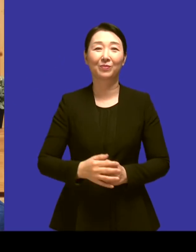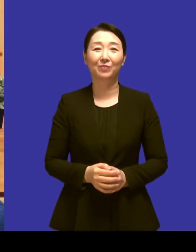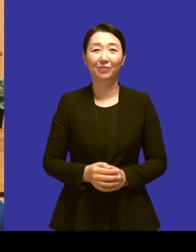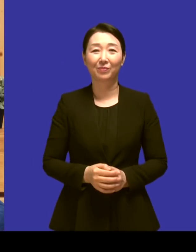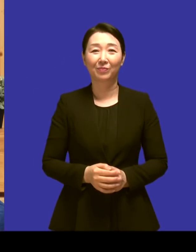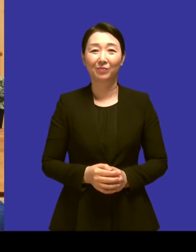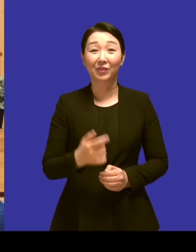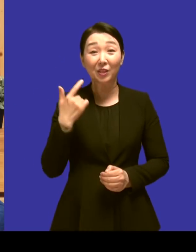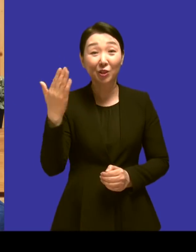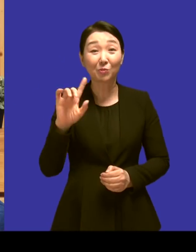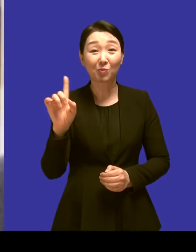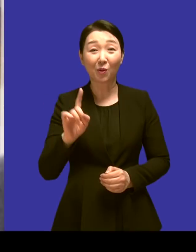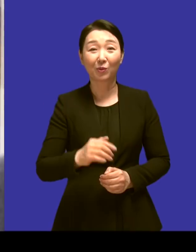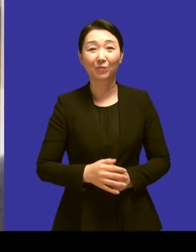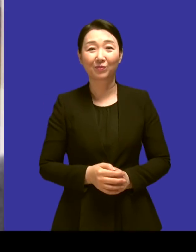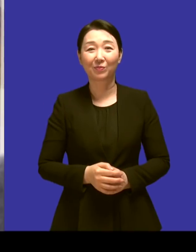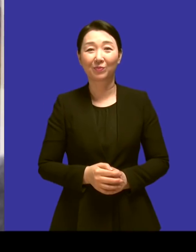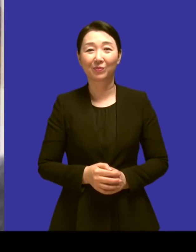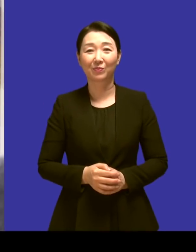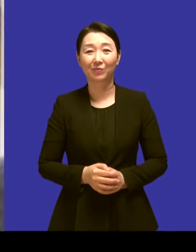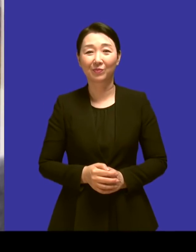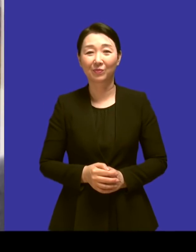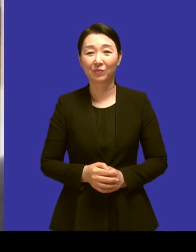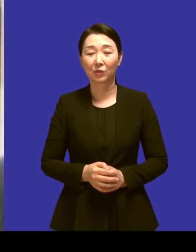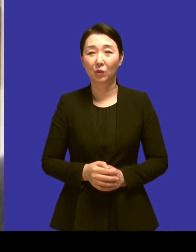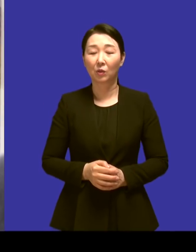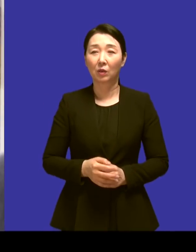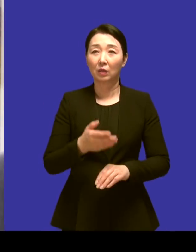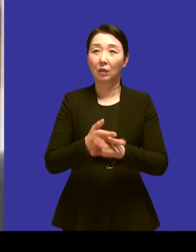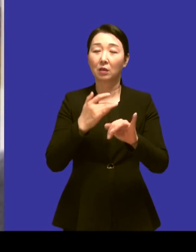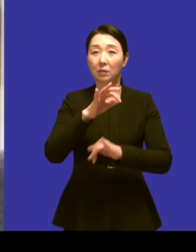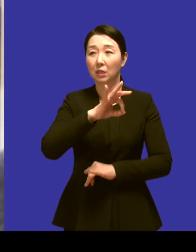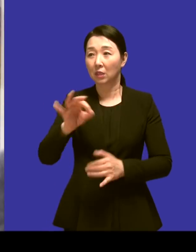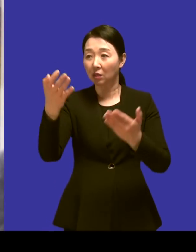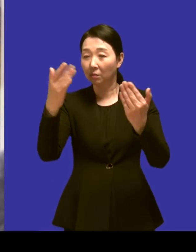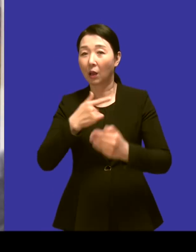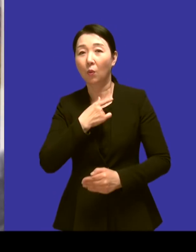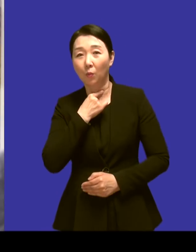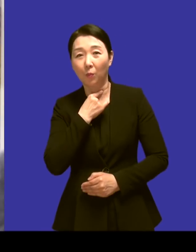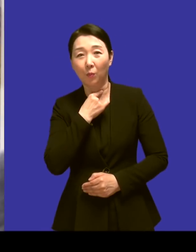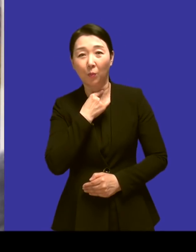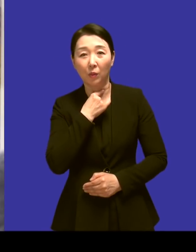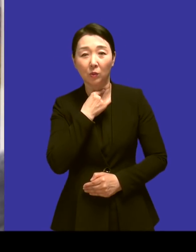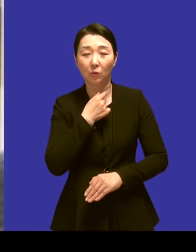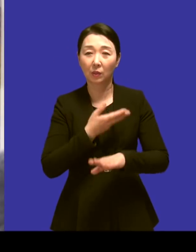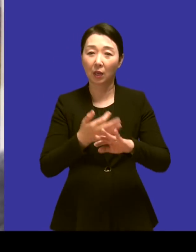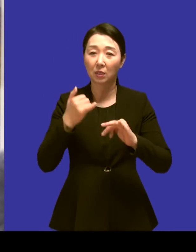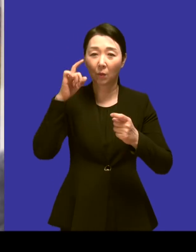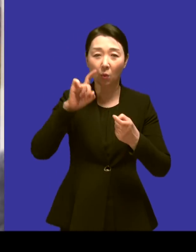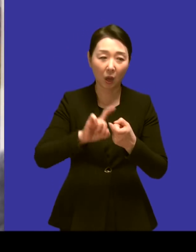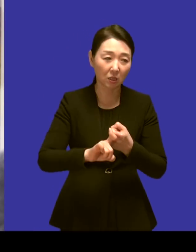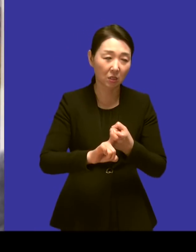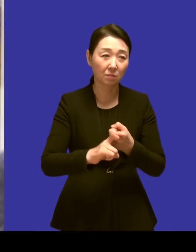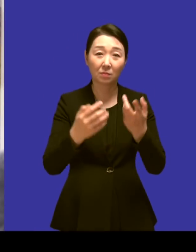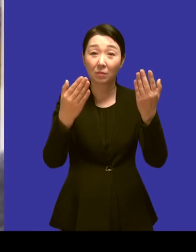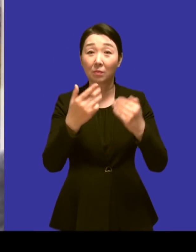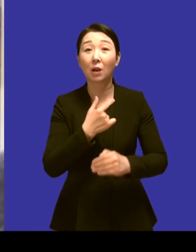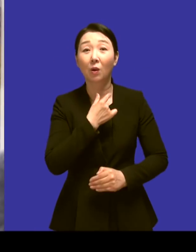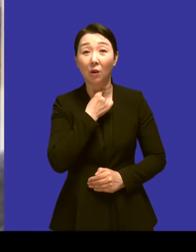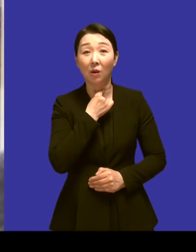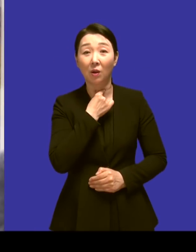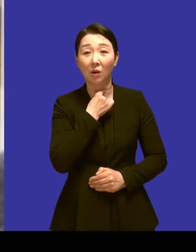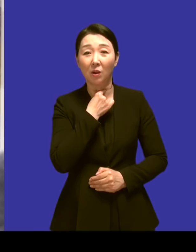있었죠. 어떤 질문을 드렸어요? 너무 인정을 받고 싶고 사람들의 그 관심과 그걸 갖고 싶어하는